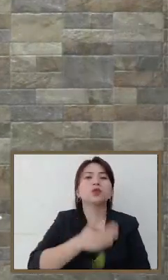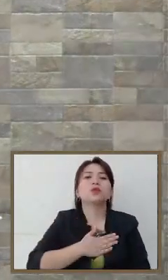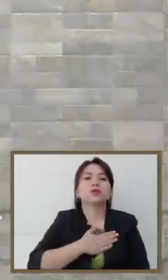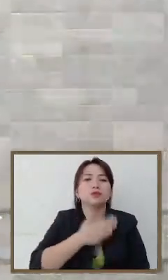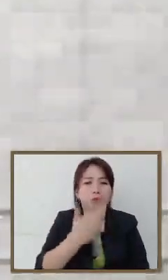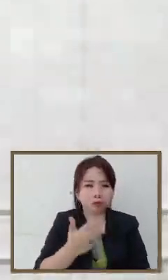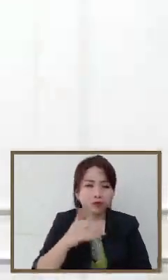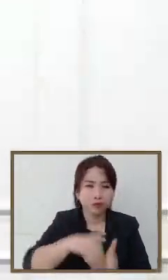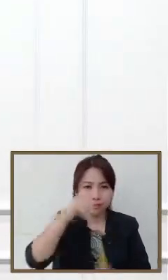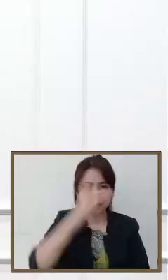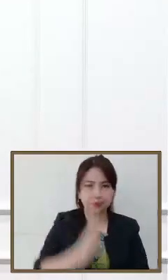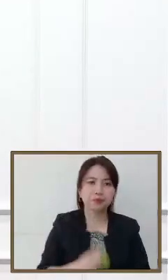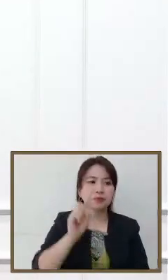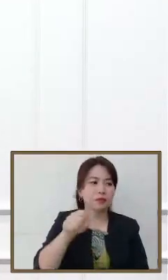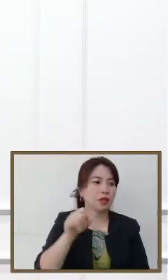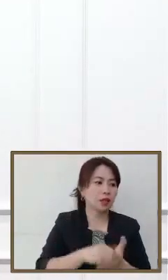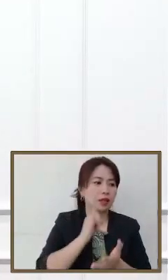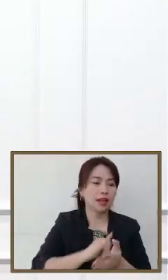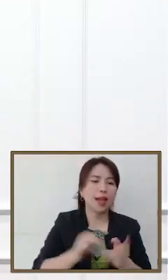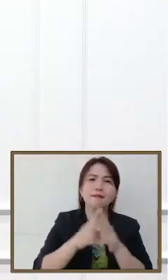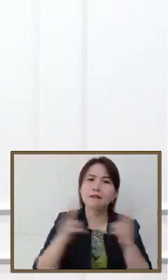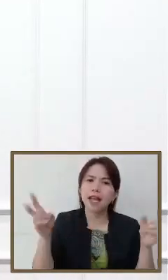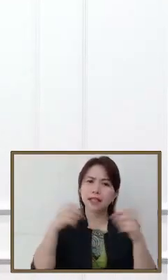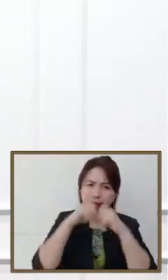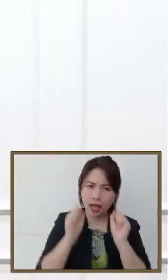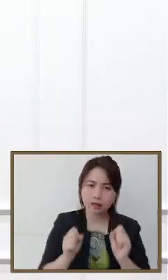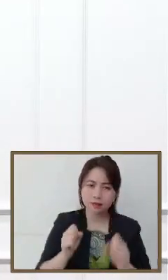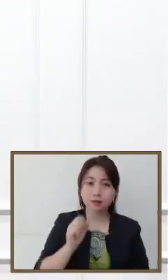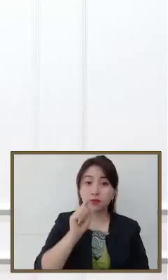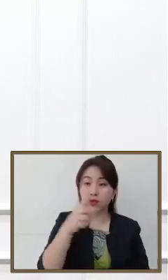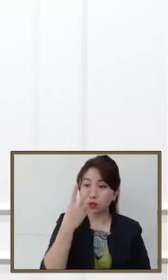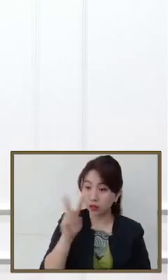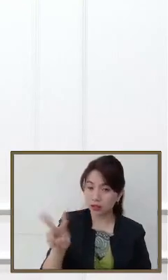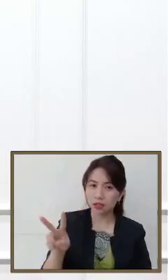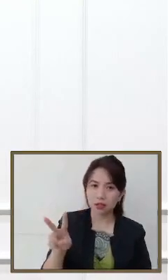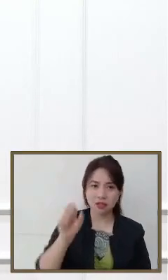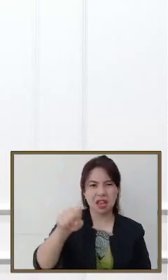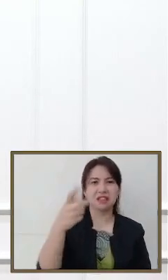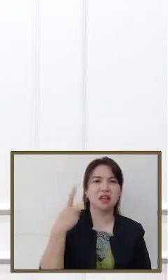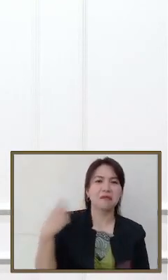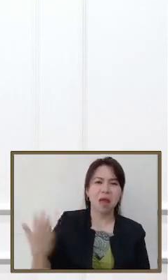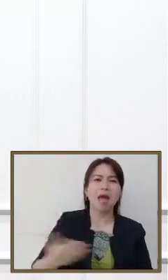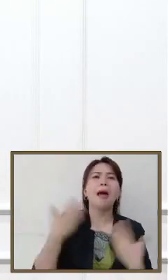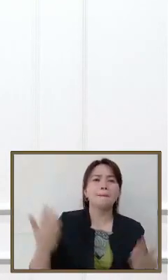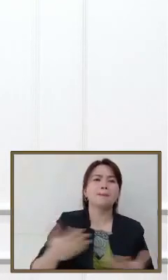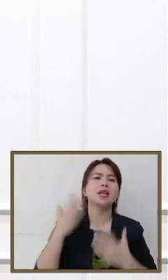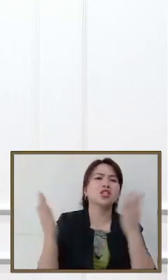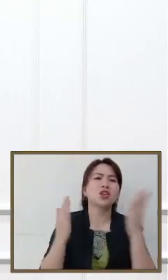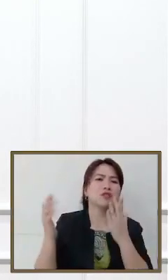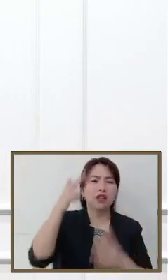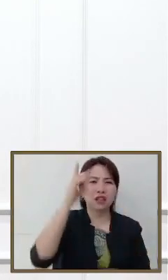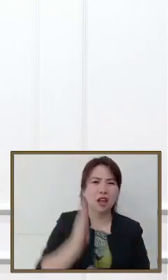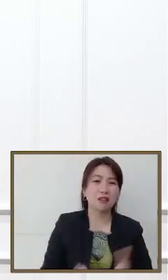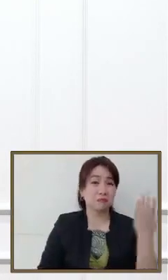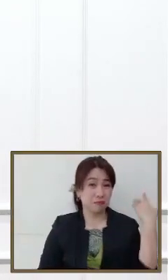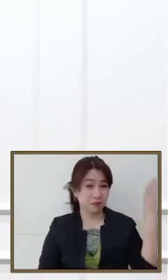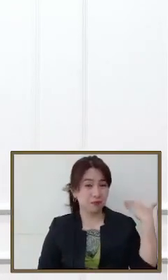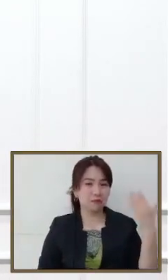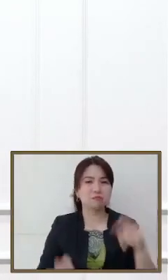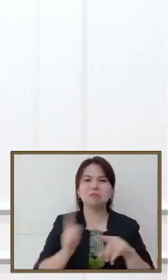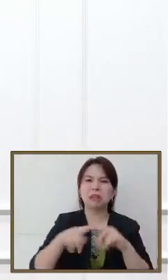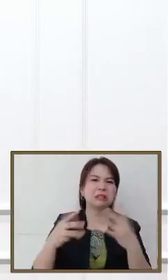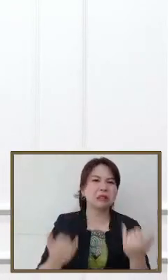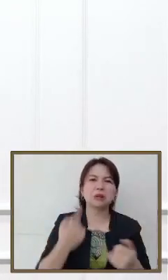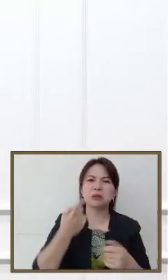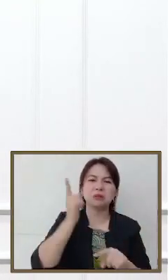Amen alam Nakakalungkot po nakakita ka ng isang naglilingkod masaya naglilingkod dati sa Panginoon Pero ngayon hindi mo na makakita ang kanyang